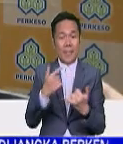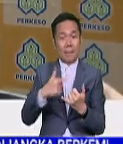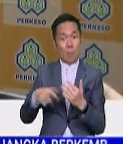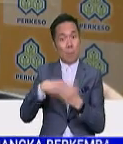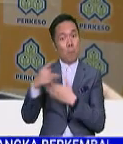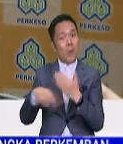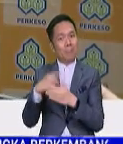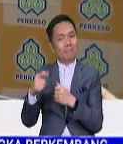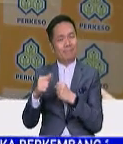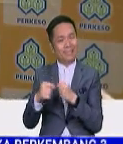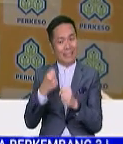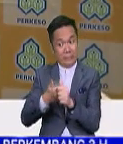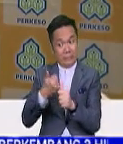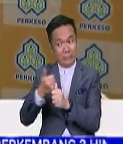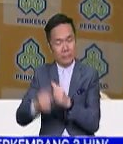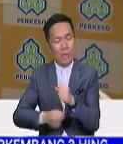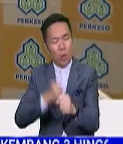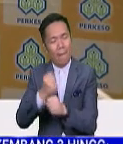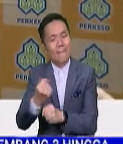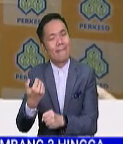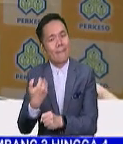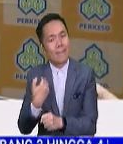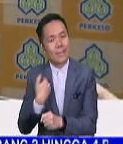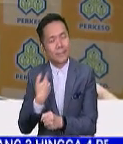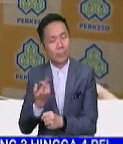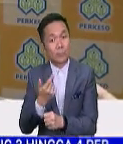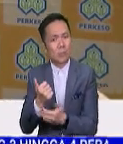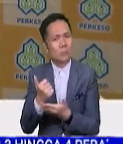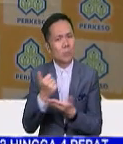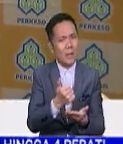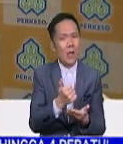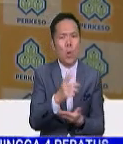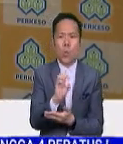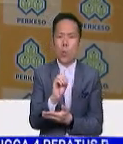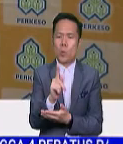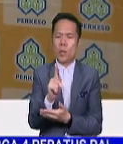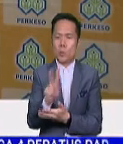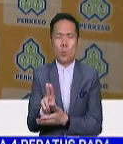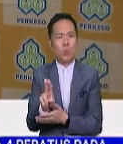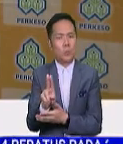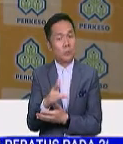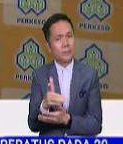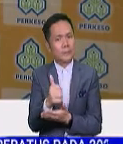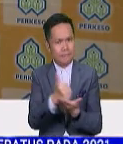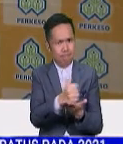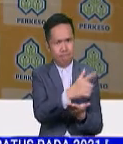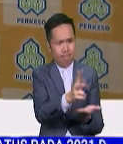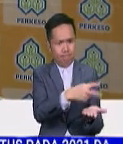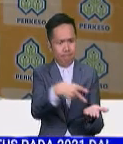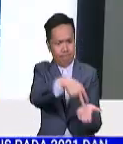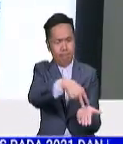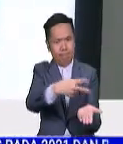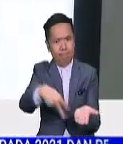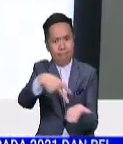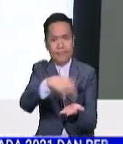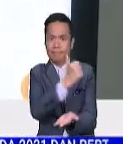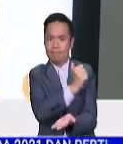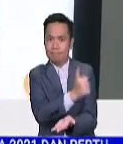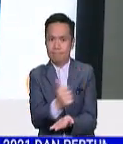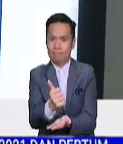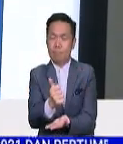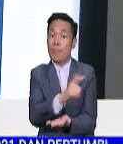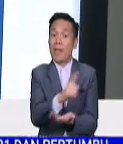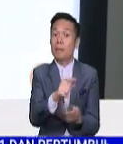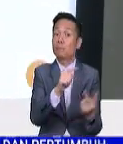pada setiap tahunnya disamping kita membantu orang lain Upaya ini untuk Berdikari tetapi lewat kita memberi